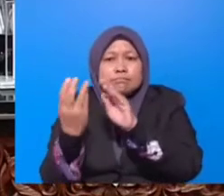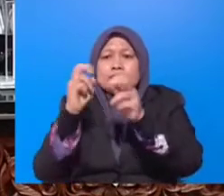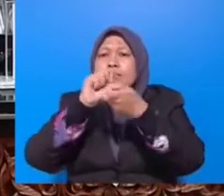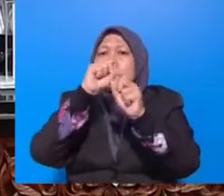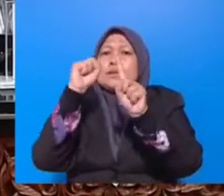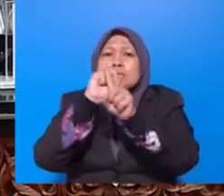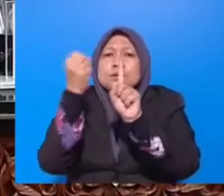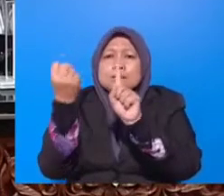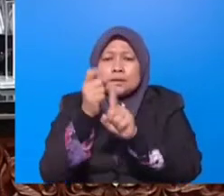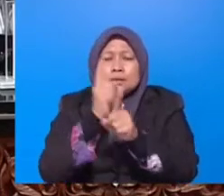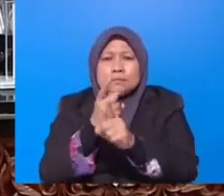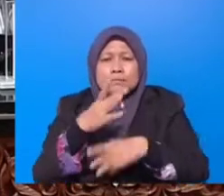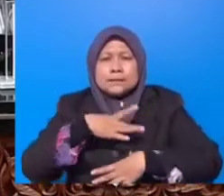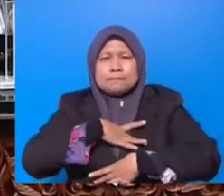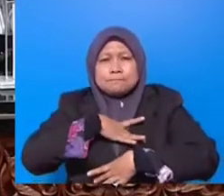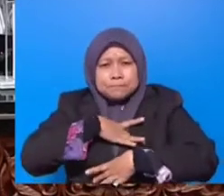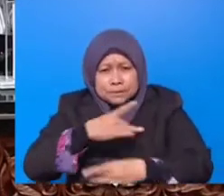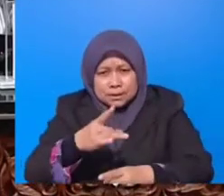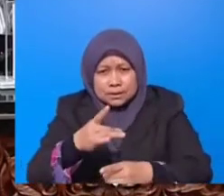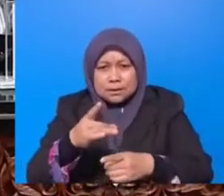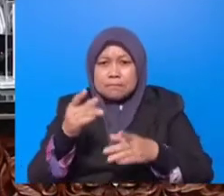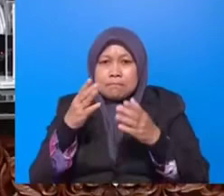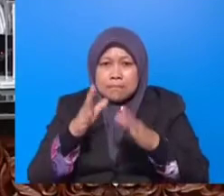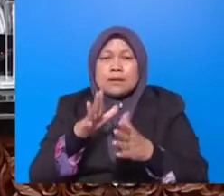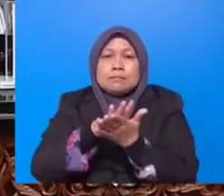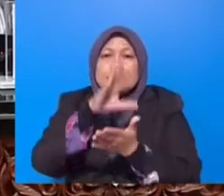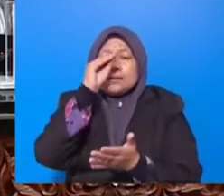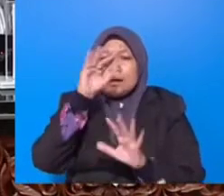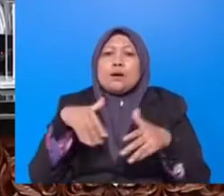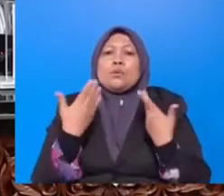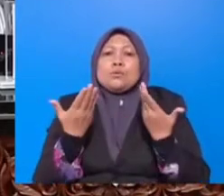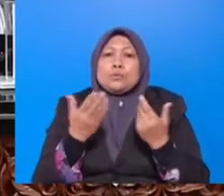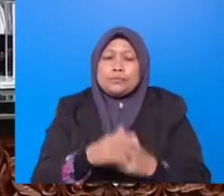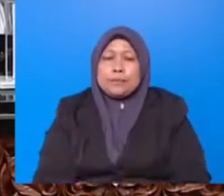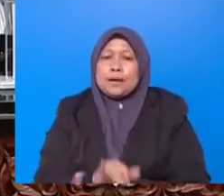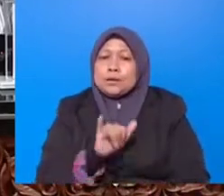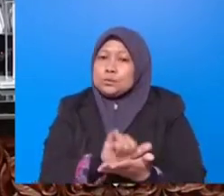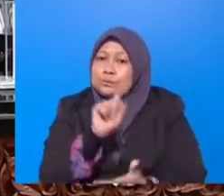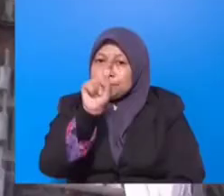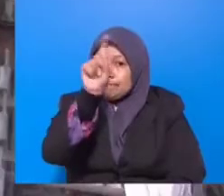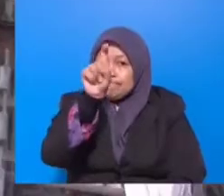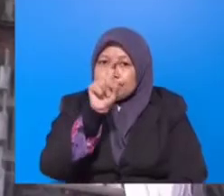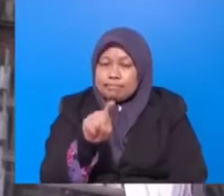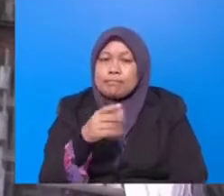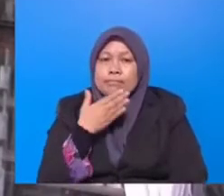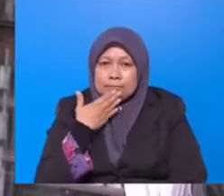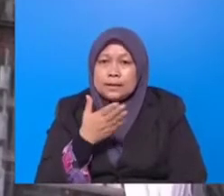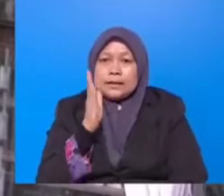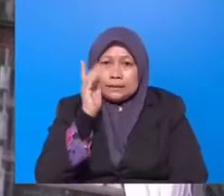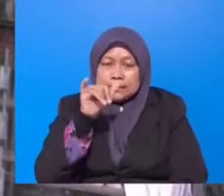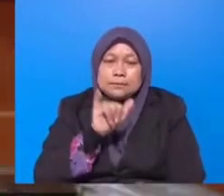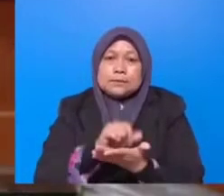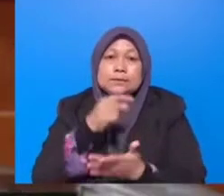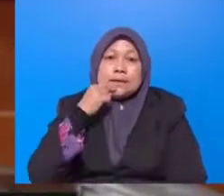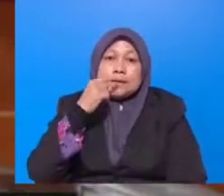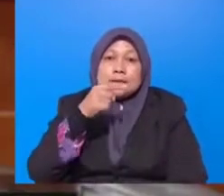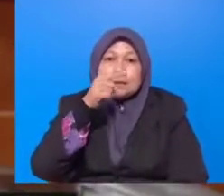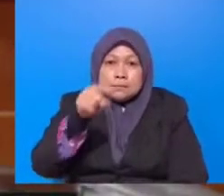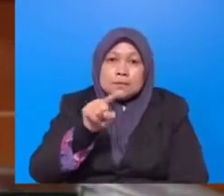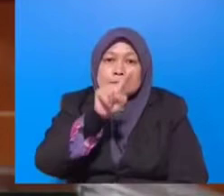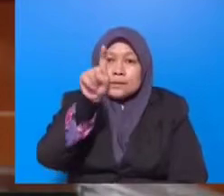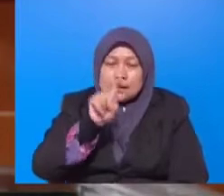suasana yang ininya lebih menarik Abby minat belajar secara sih itu yang